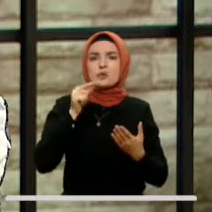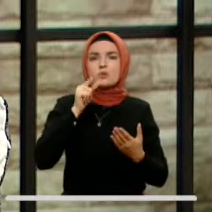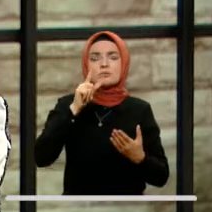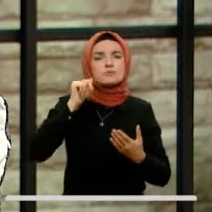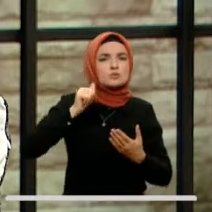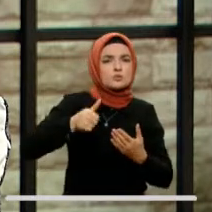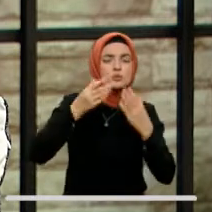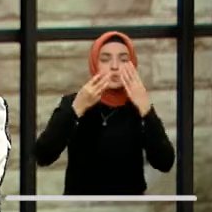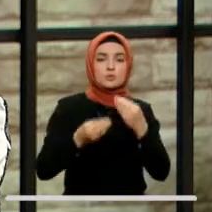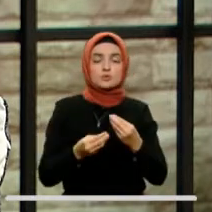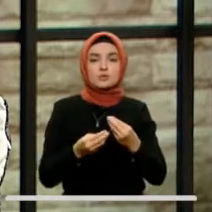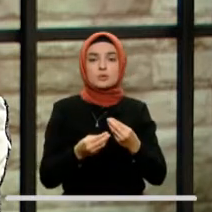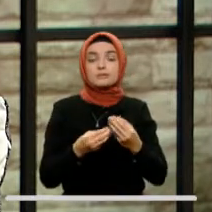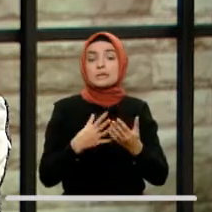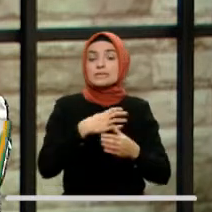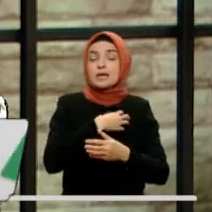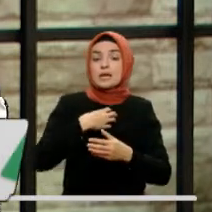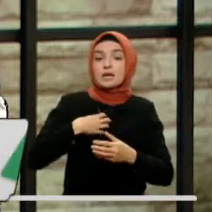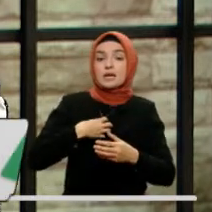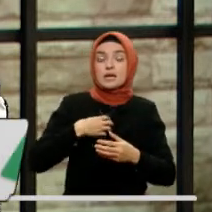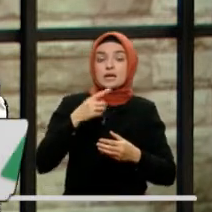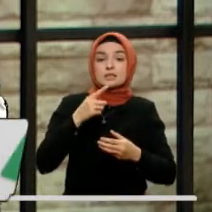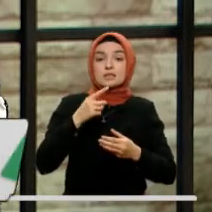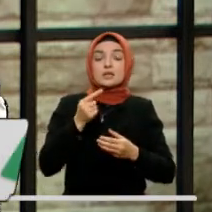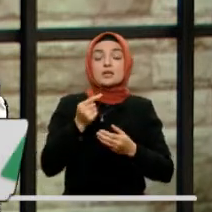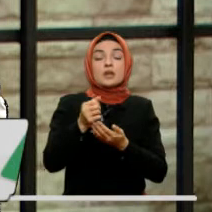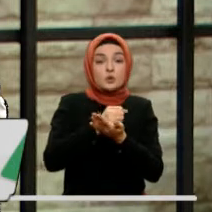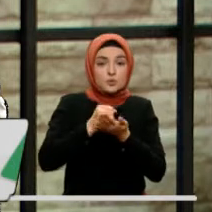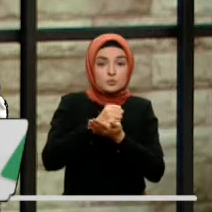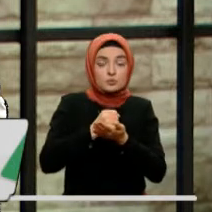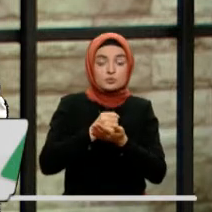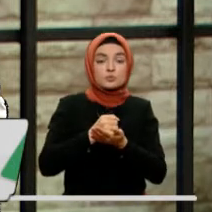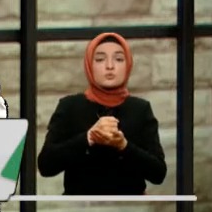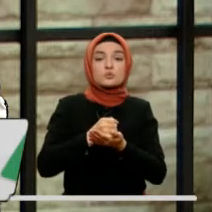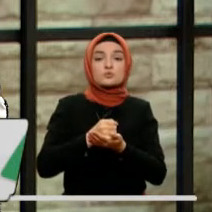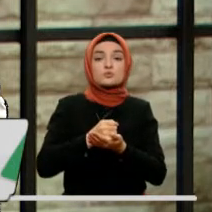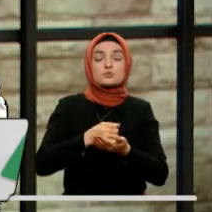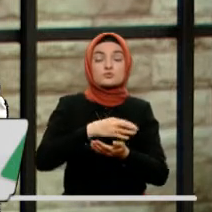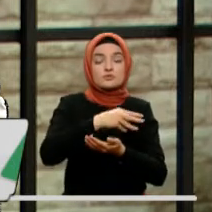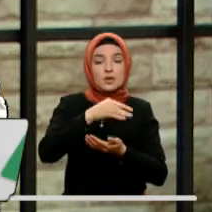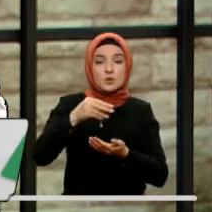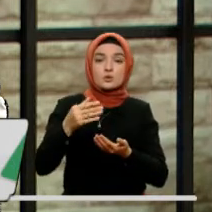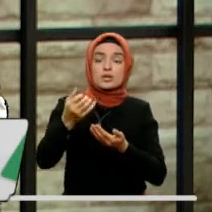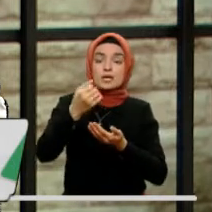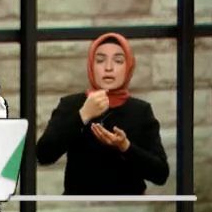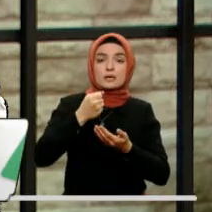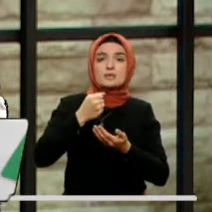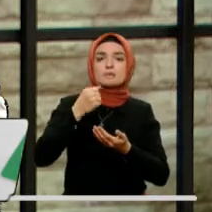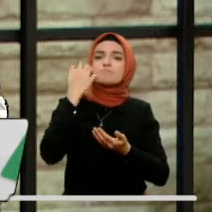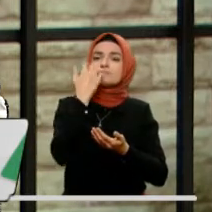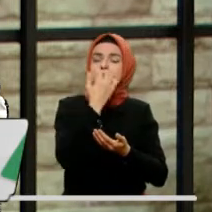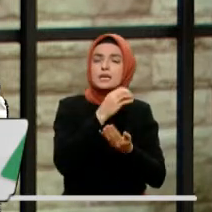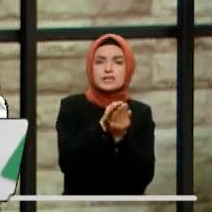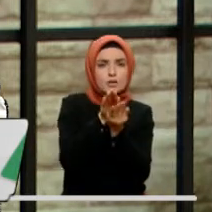gün olsa bile mesela anne tam buğday ununu alıp bir kendisi güzel bir peynirli poğaça yapabilir. Ev